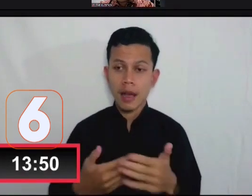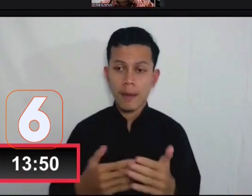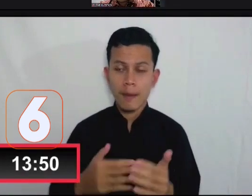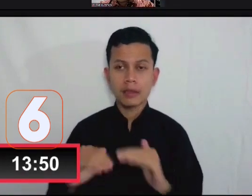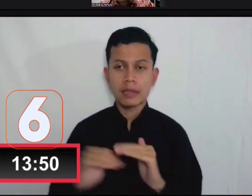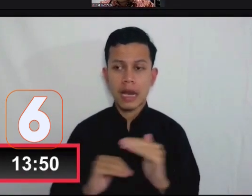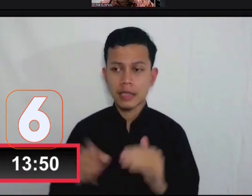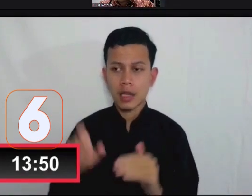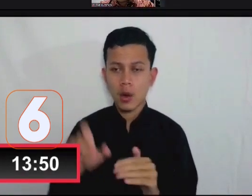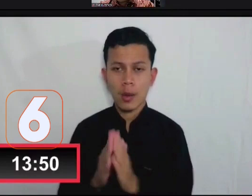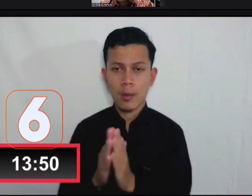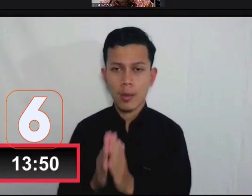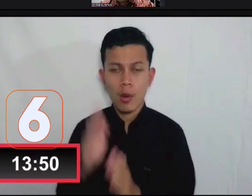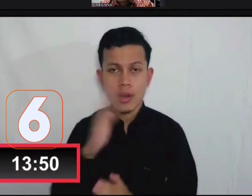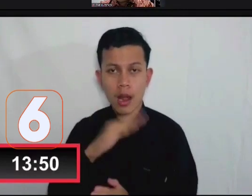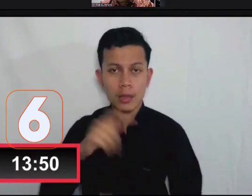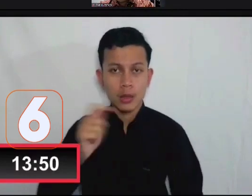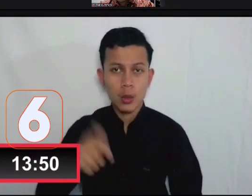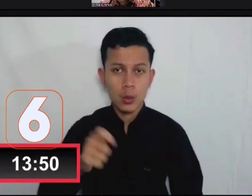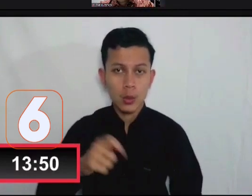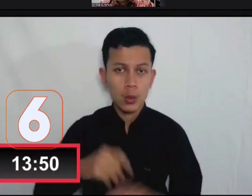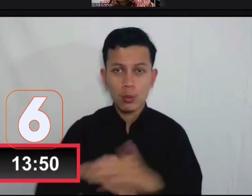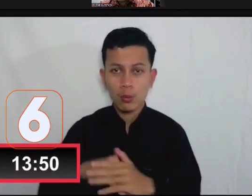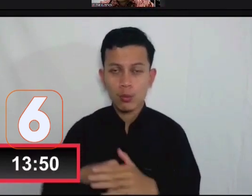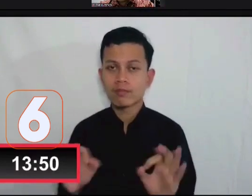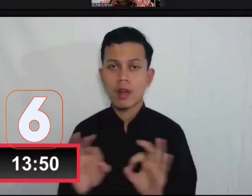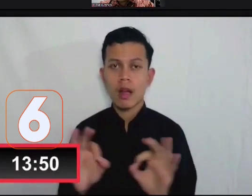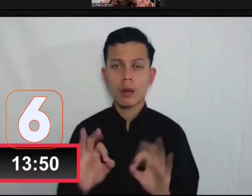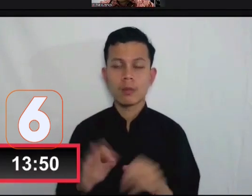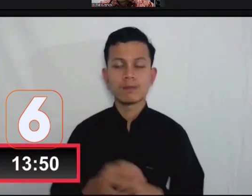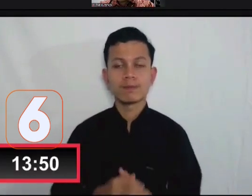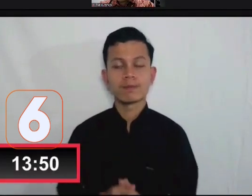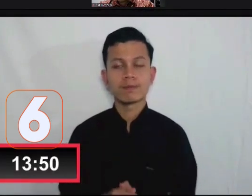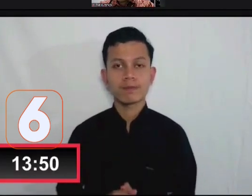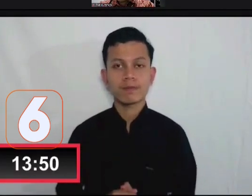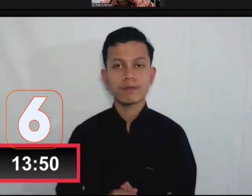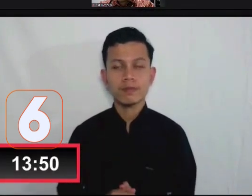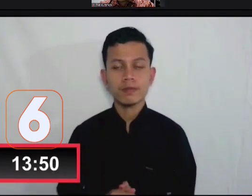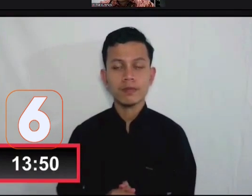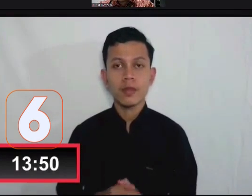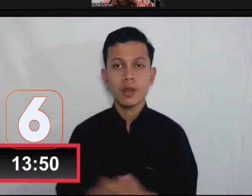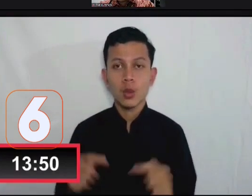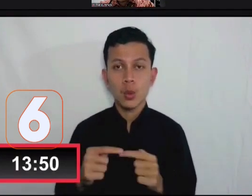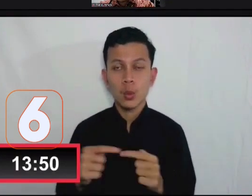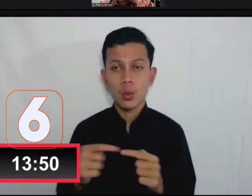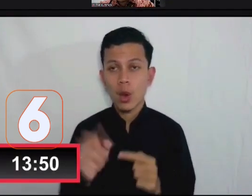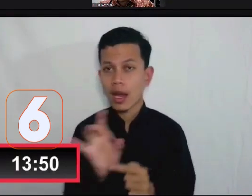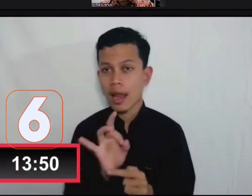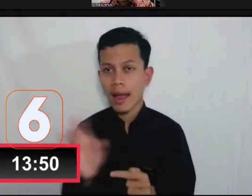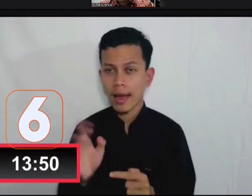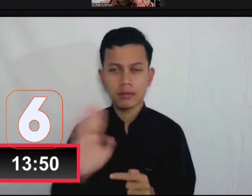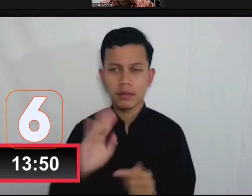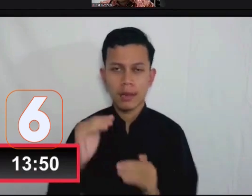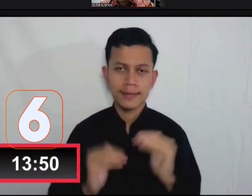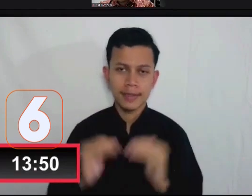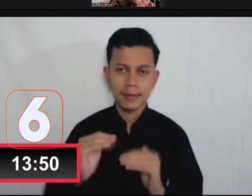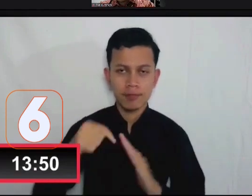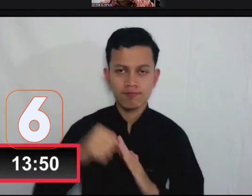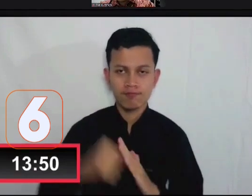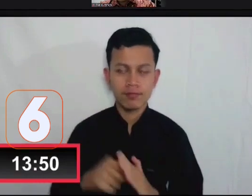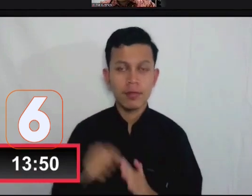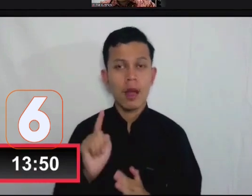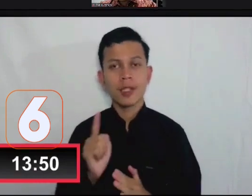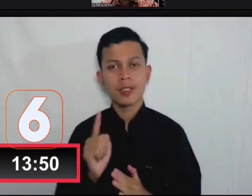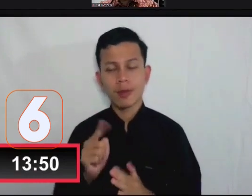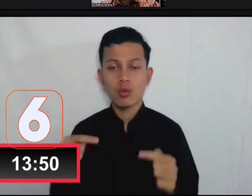beralasan menurut hukum untuk seluruhnya menimbang buah berkenaan dengan hal-hal lain dalam permohonan-pemohonan tidak dipertimbangkan lebih lanjut karena dinilai tidak